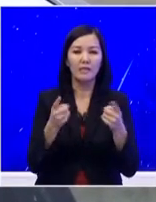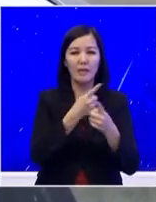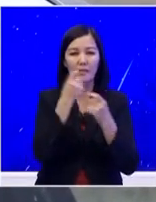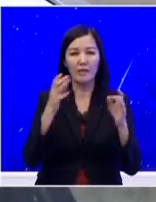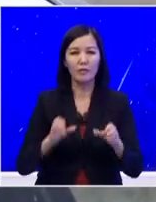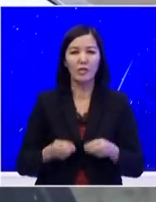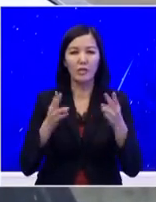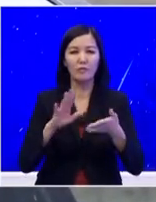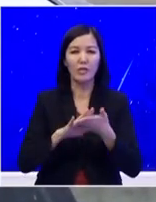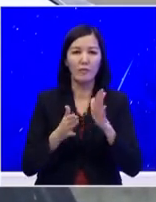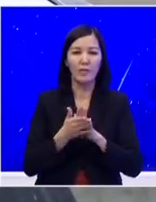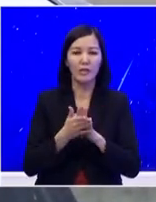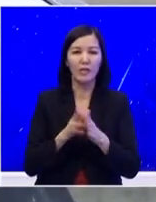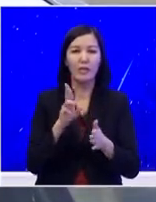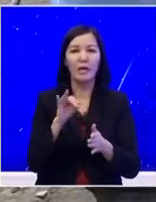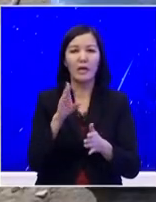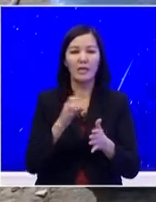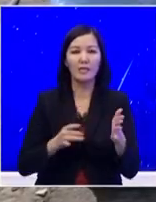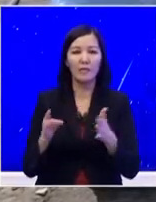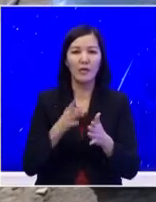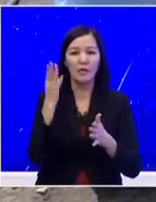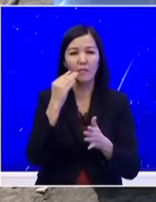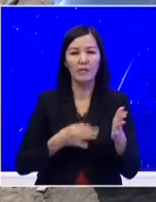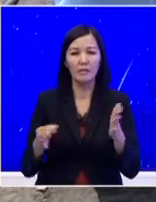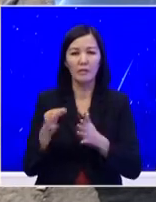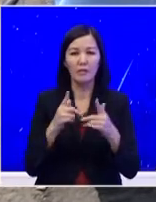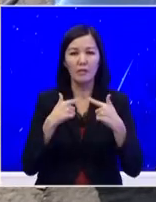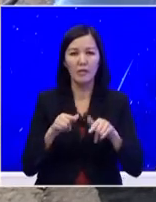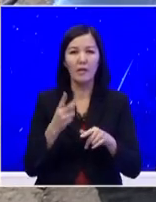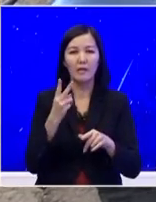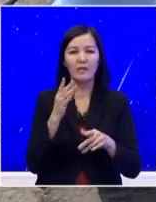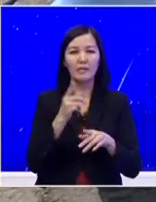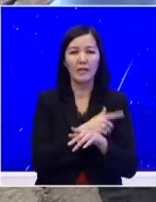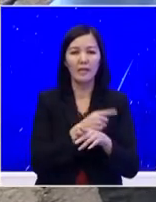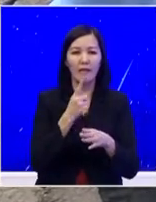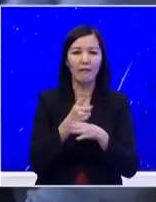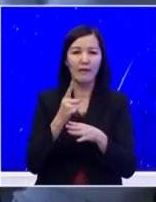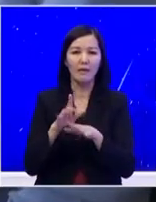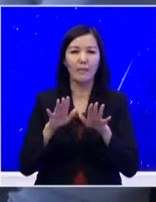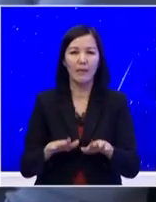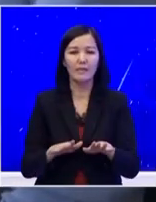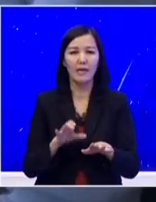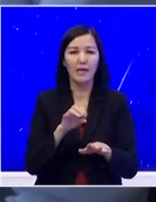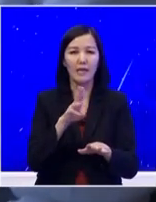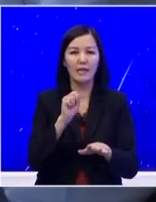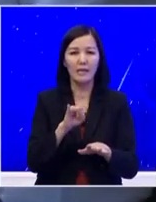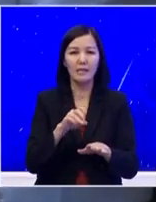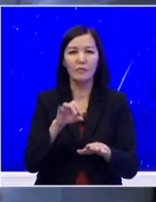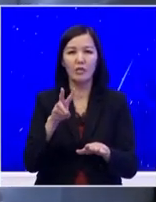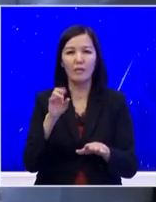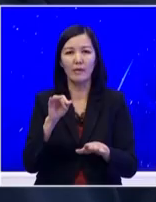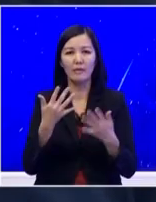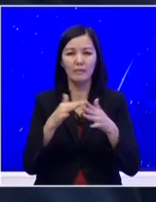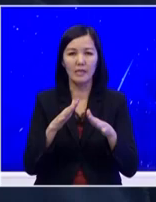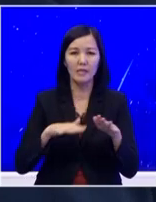с объявлением чрезвычайного положения в Каратальском районе организованы два санитарных поста в Ельтайском и Жолбарском